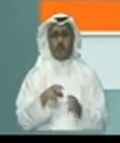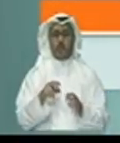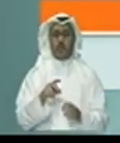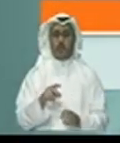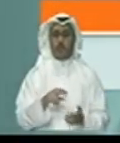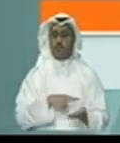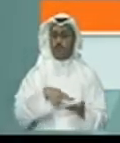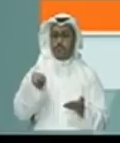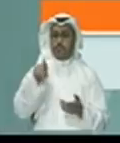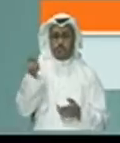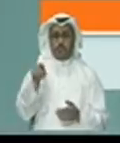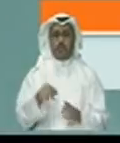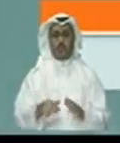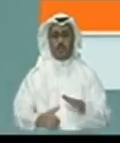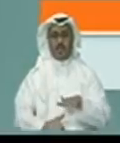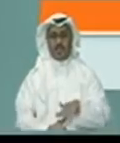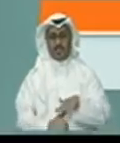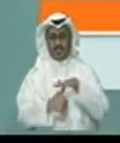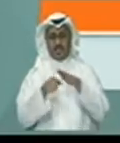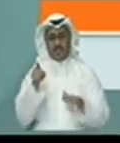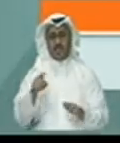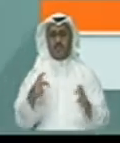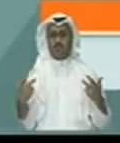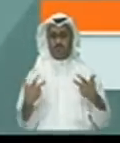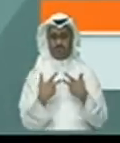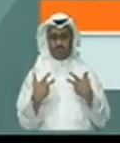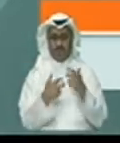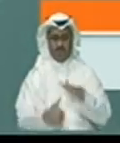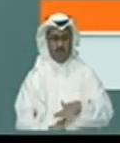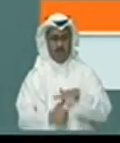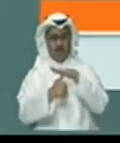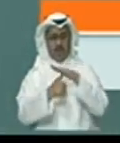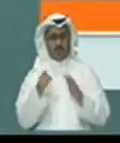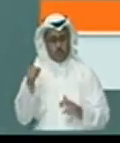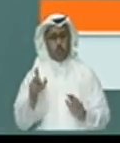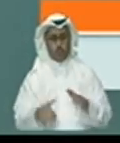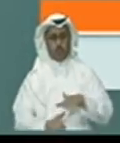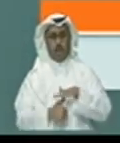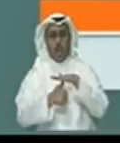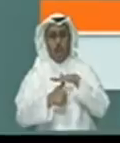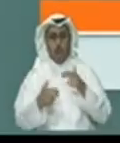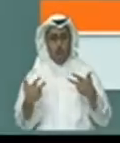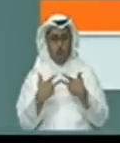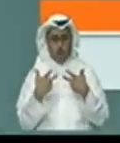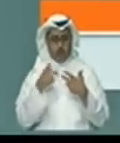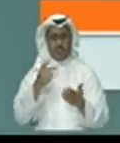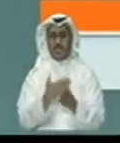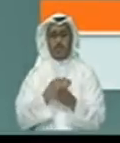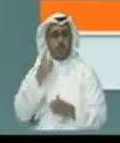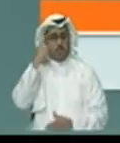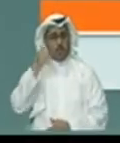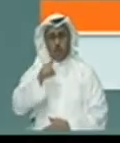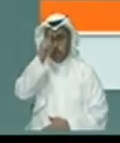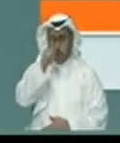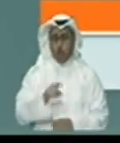برقية التهنئة لصاحب السمو الملكي الدوق هنري الدوق الأكبر لدوقية لوكسمبورغ الكبرى بمناسبة ذكرى